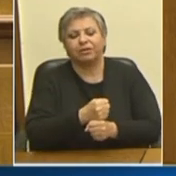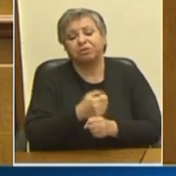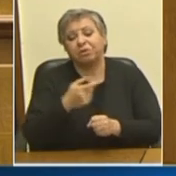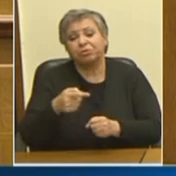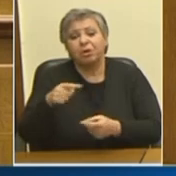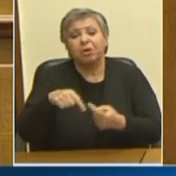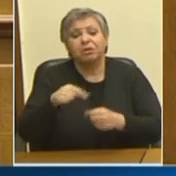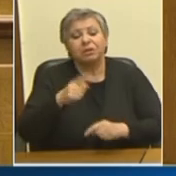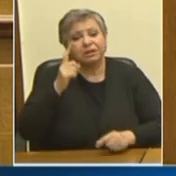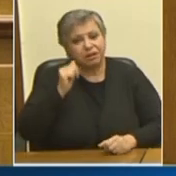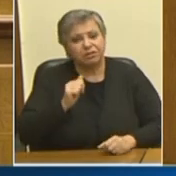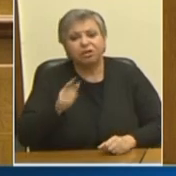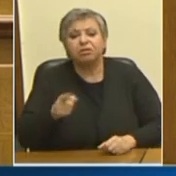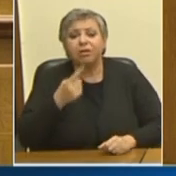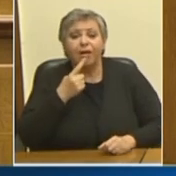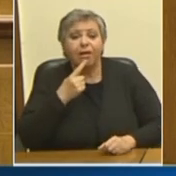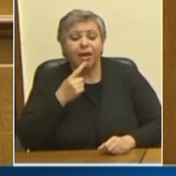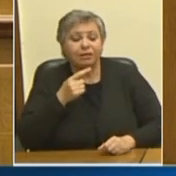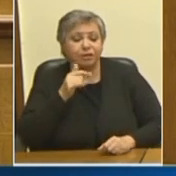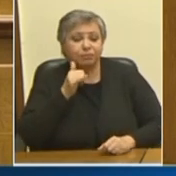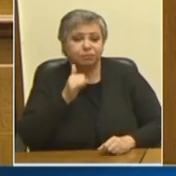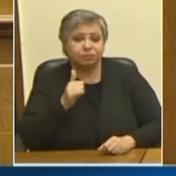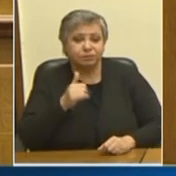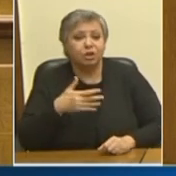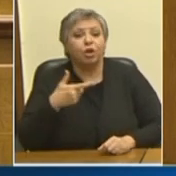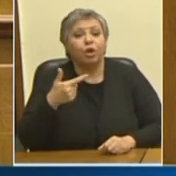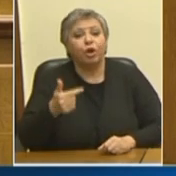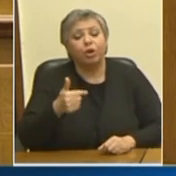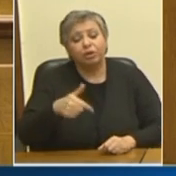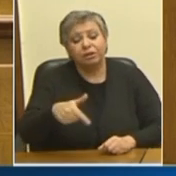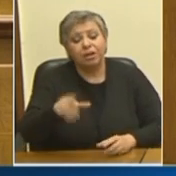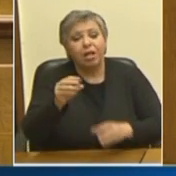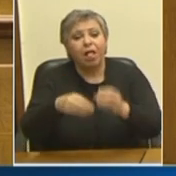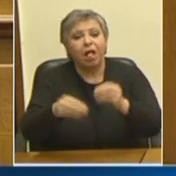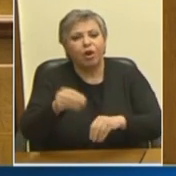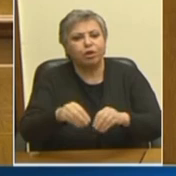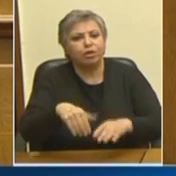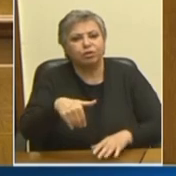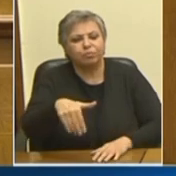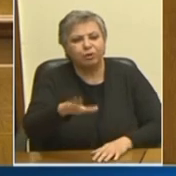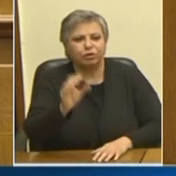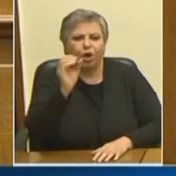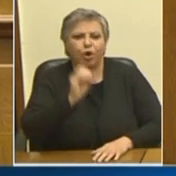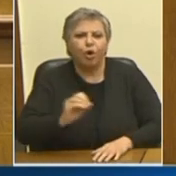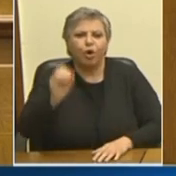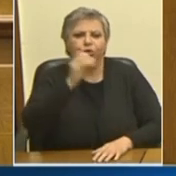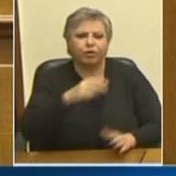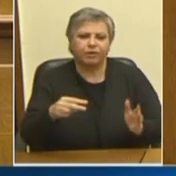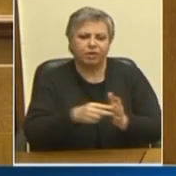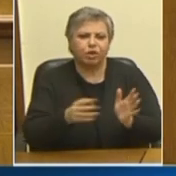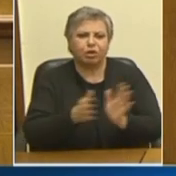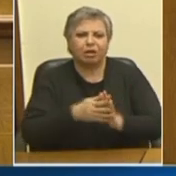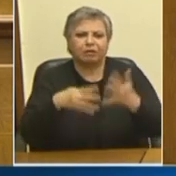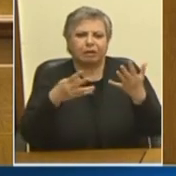Λέτε συνέχεια ότι οι εκλογές θα γίνουν τον Οκτώβριο του 19. Όποτε θέλετε ας τις κάνετε.